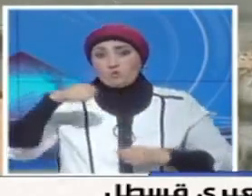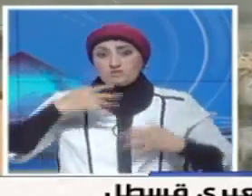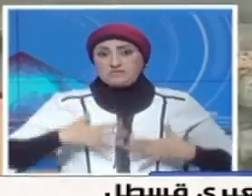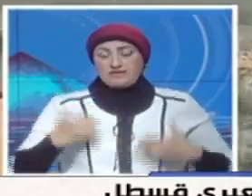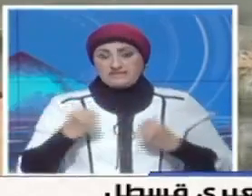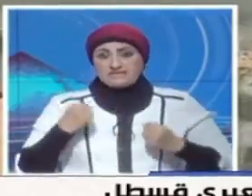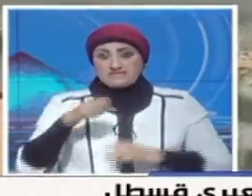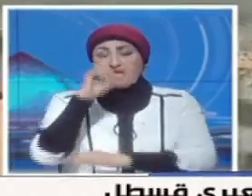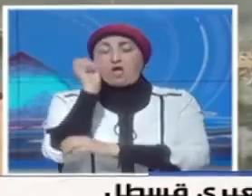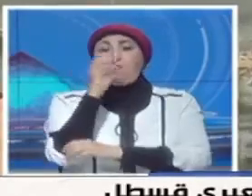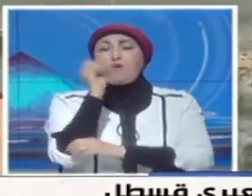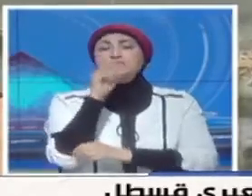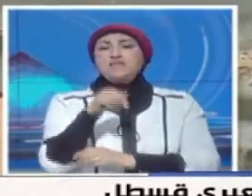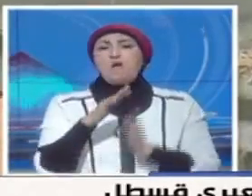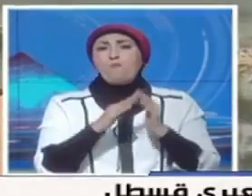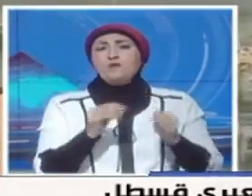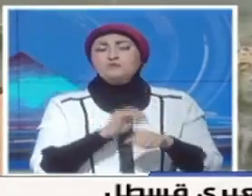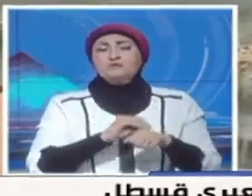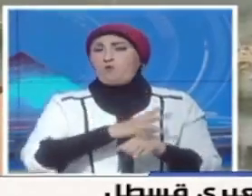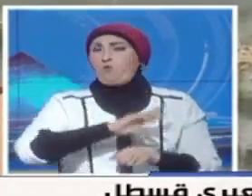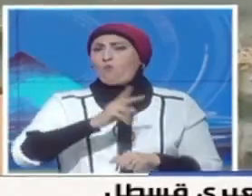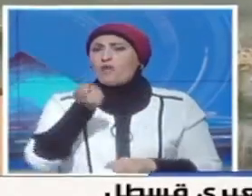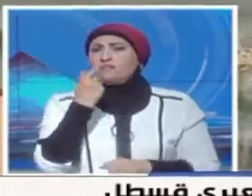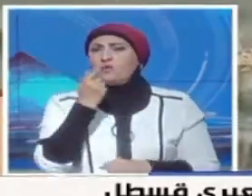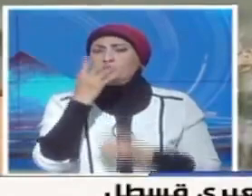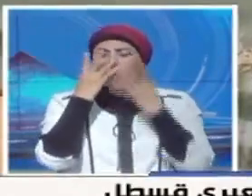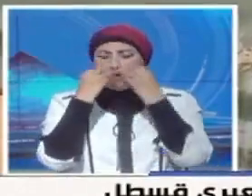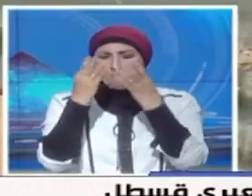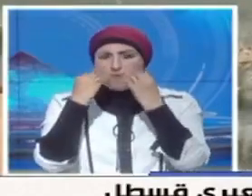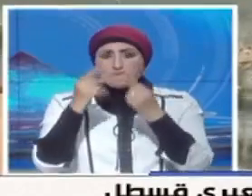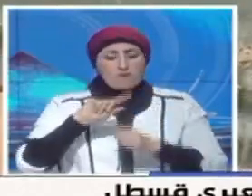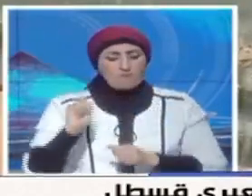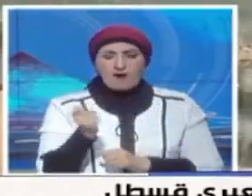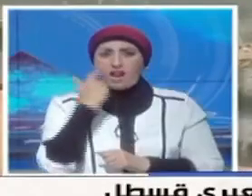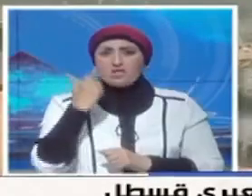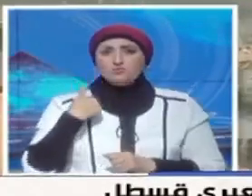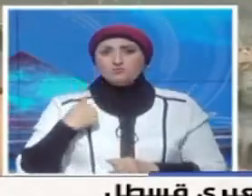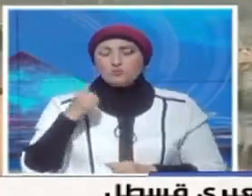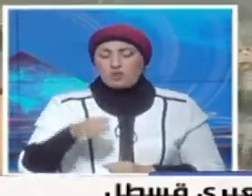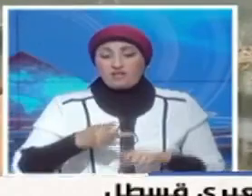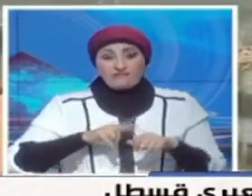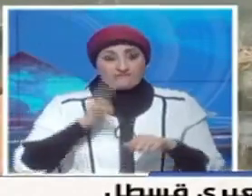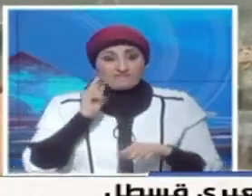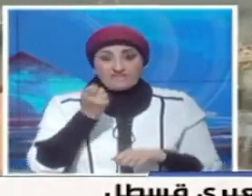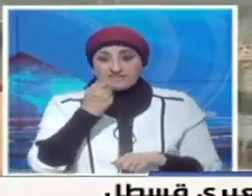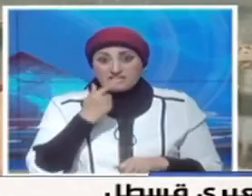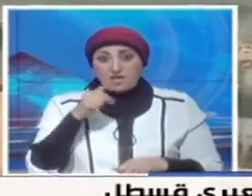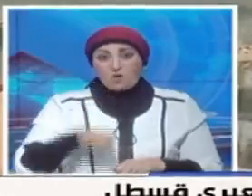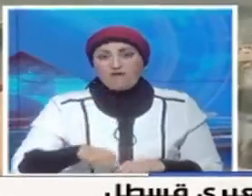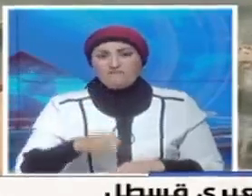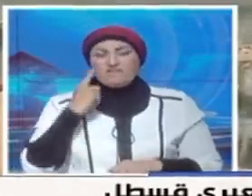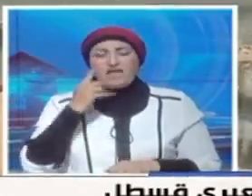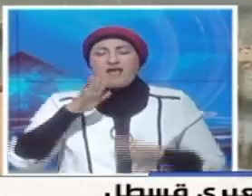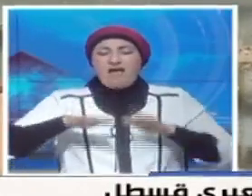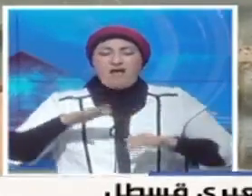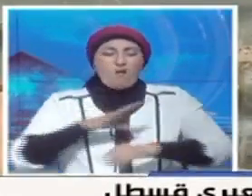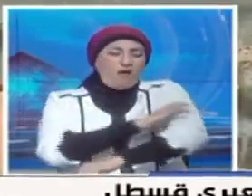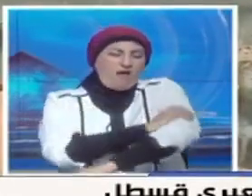وهيئة الإسعاف المصرية. هناك جميع الأدوية تقدم لكافة النازحين والعالقين. أبرز هذه الأدوية للأمراض